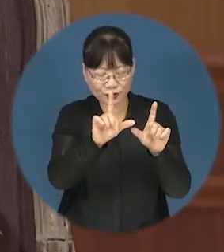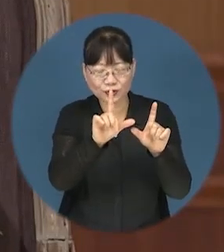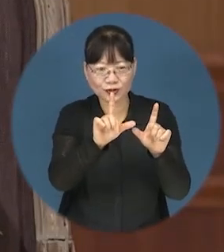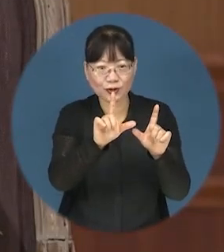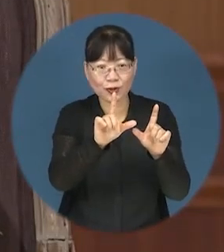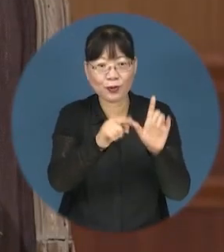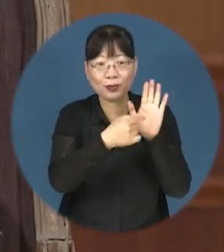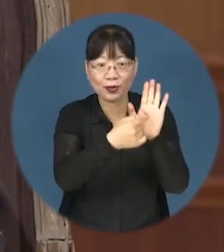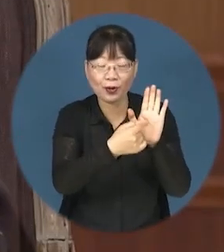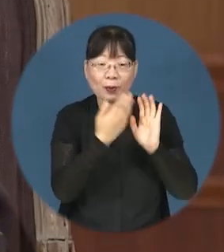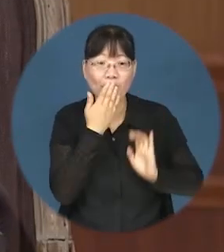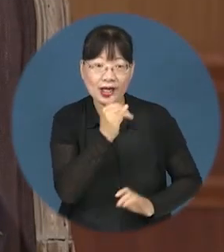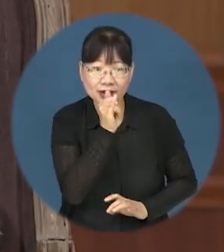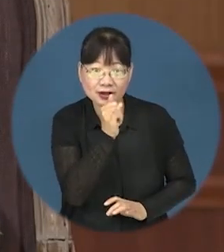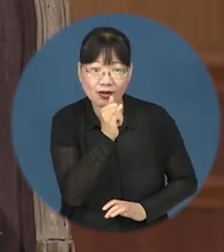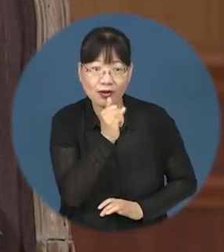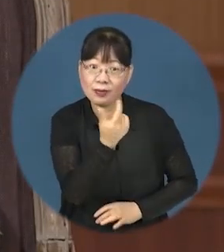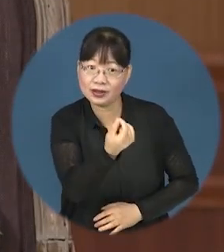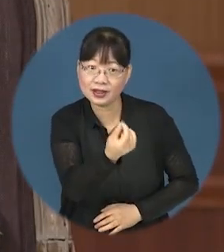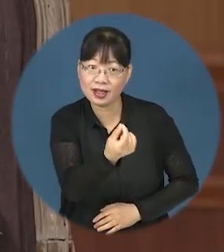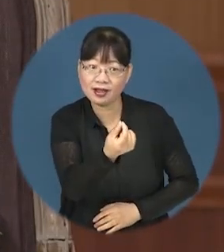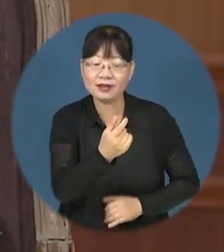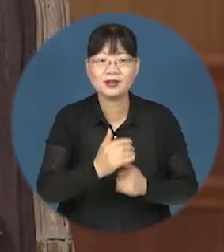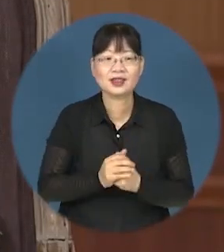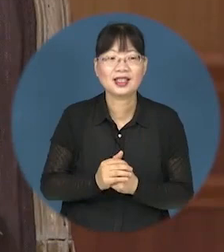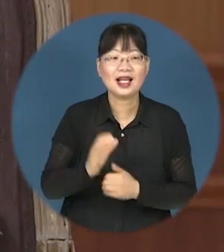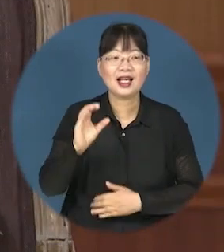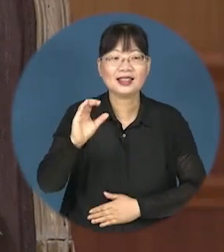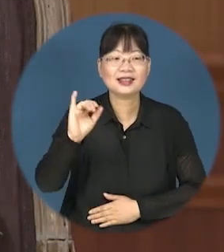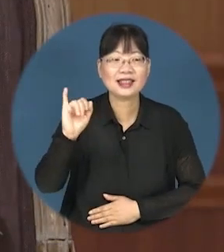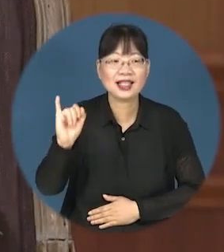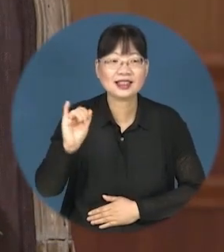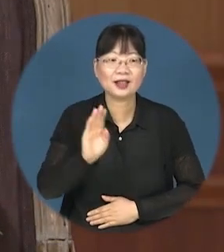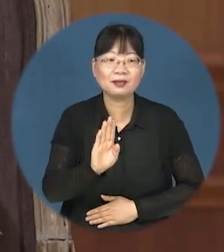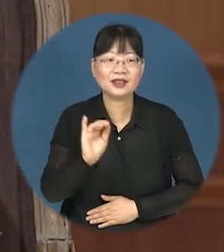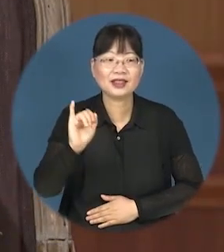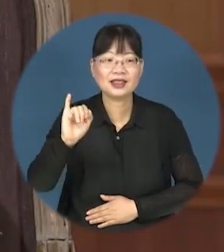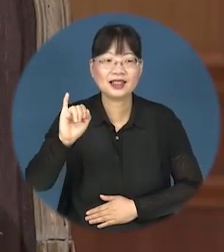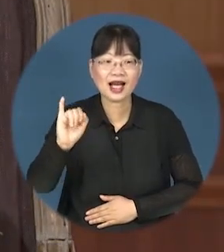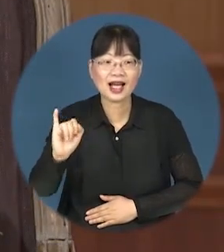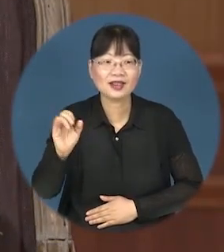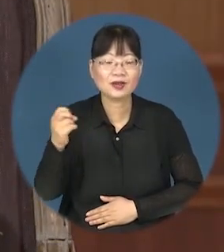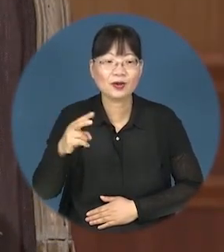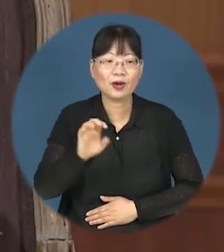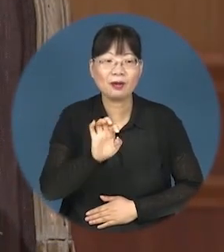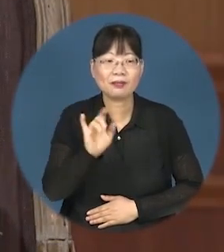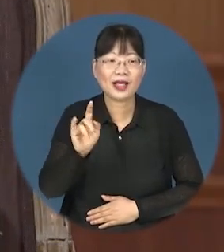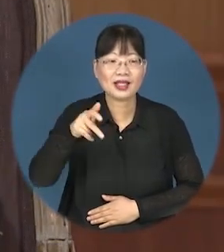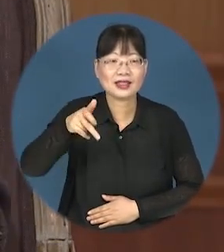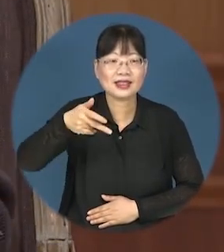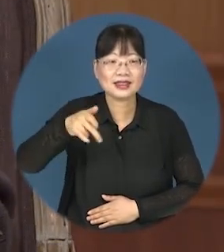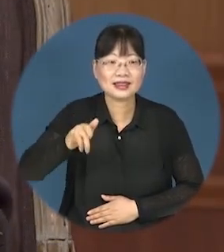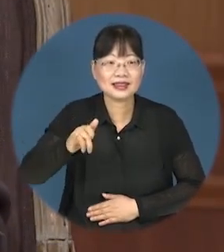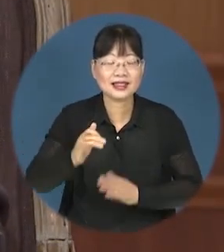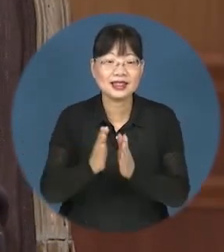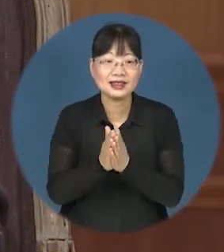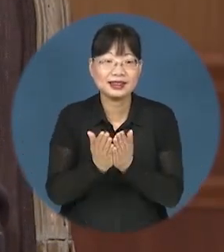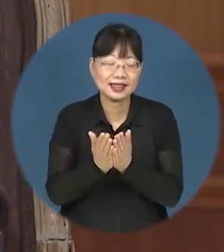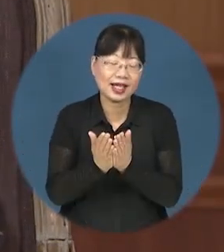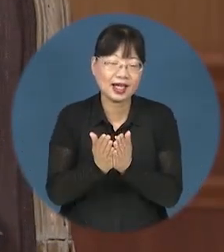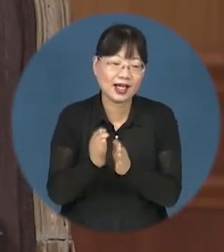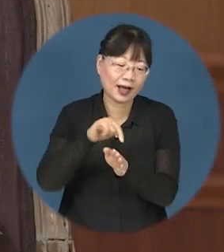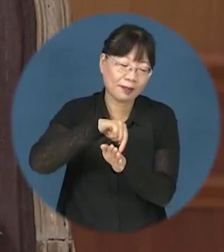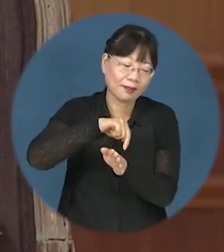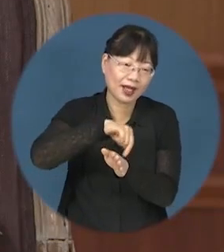그렇게 요즘에는 또 뭐 ci bi 예수의 그리고 패키지 5 책 앞에 표지